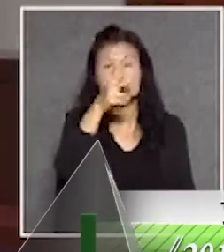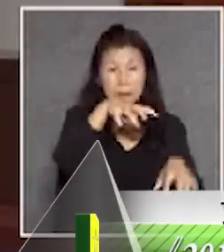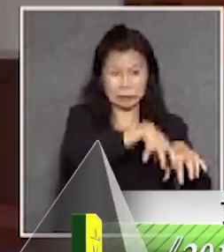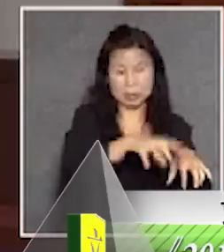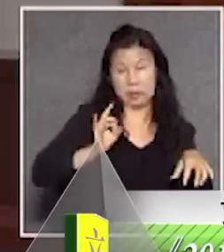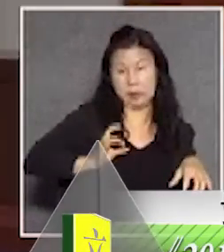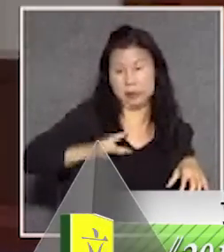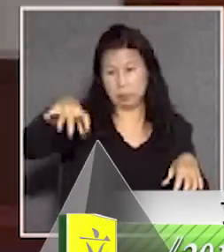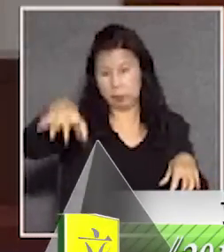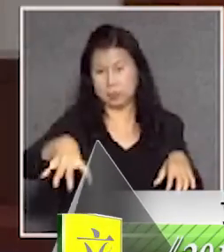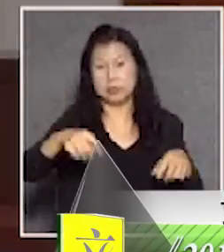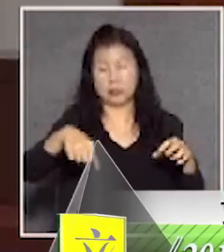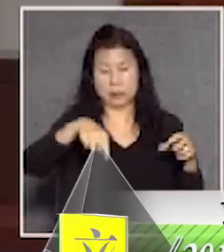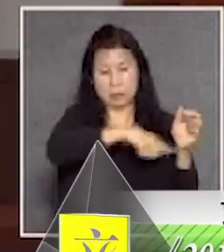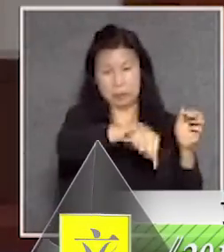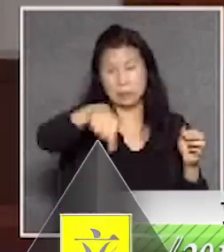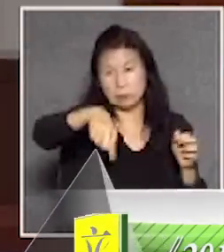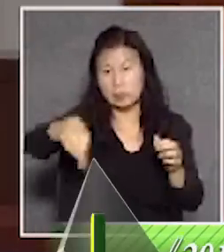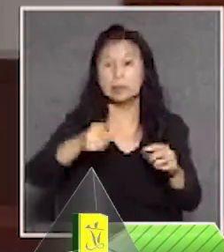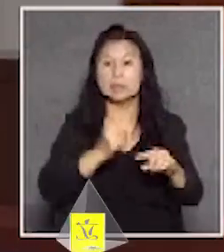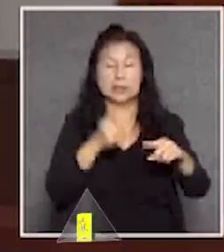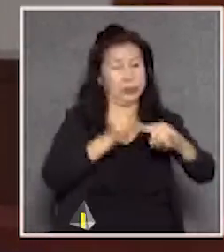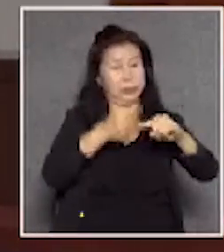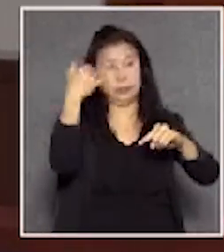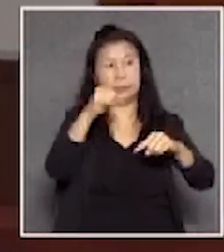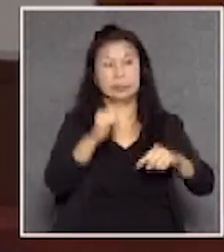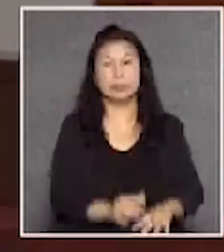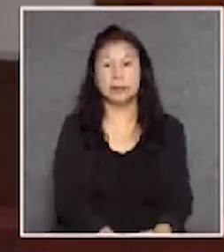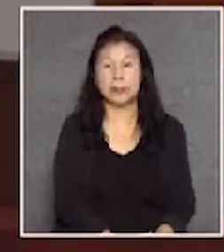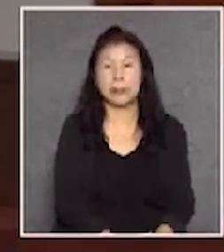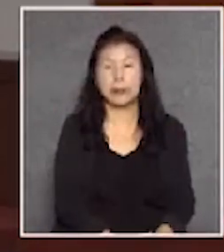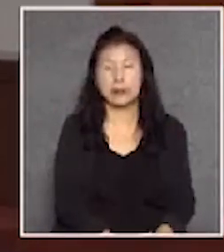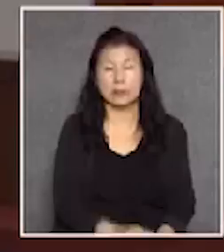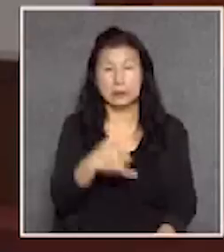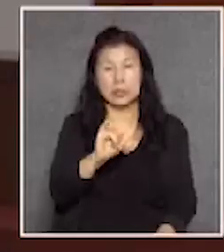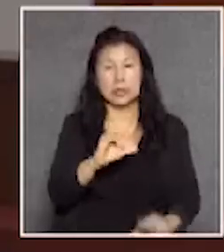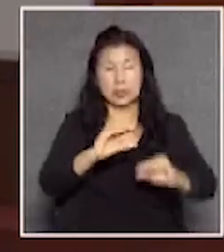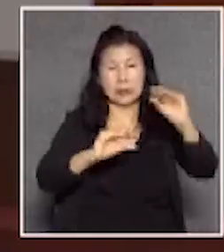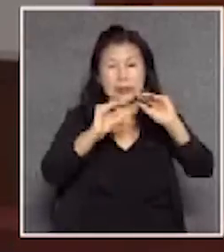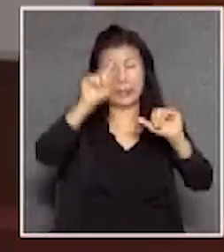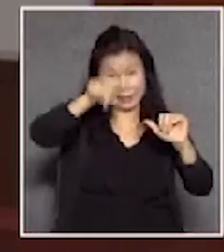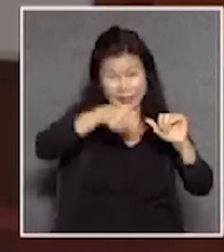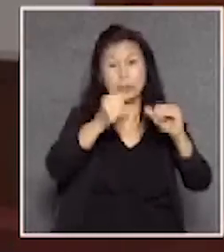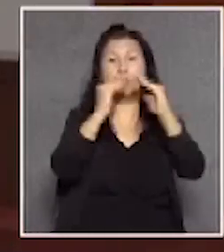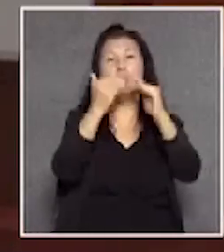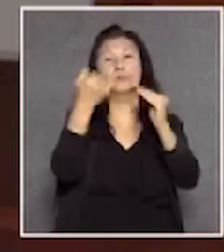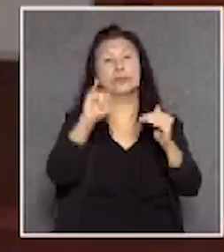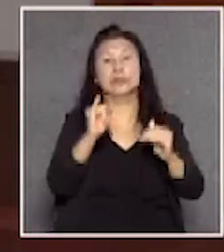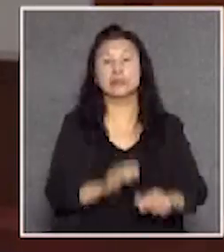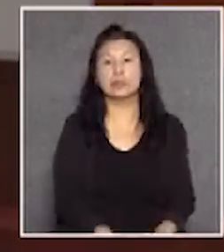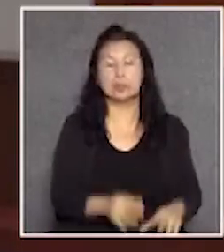私人土地，那就即是說不可以去興建丁屋啦，是吧？現